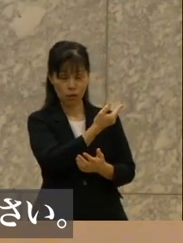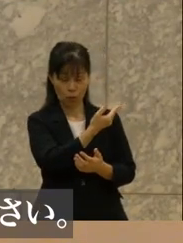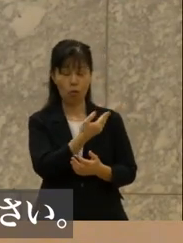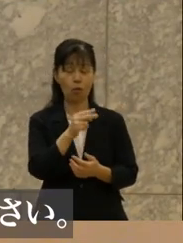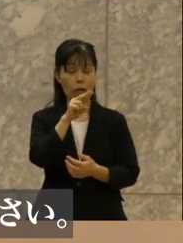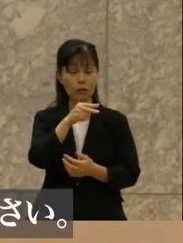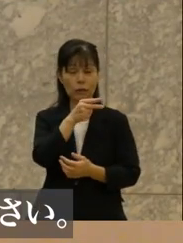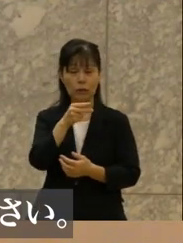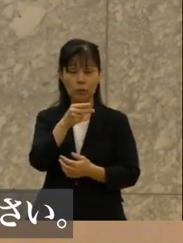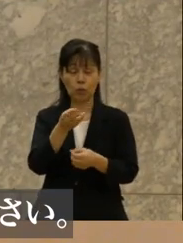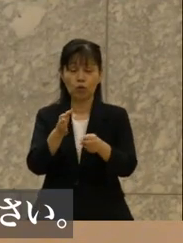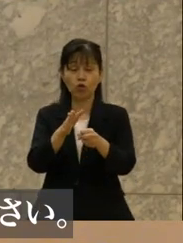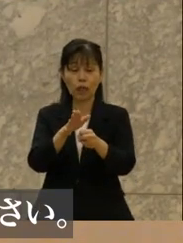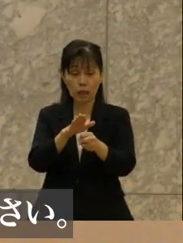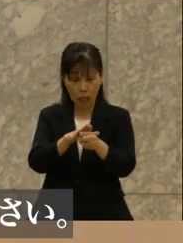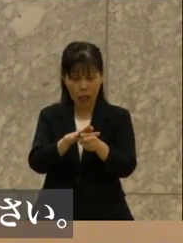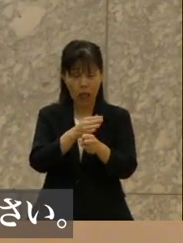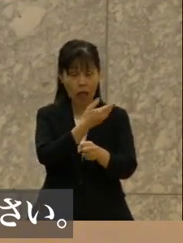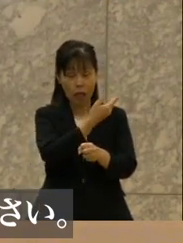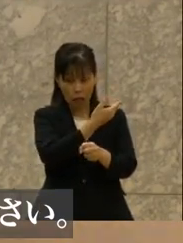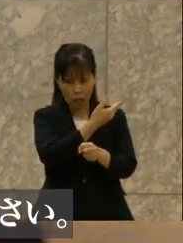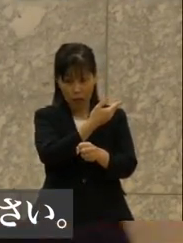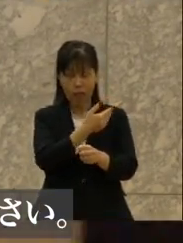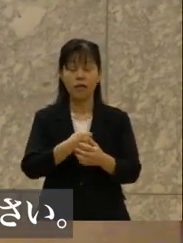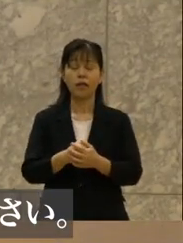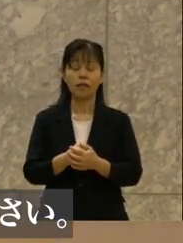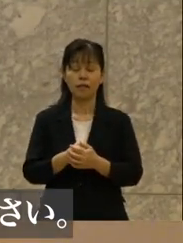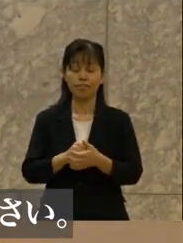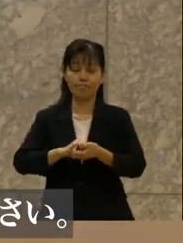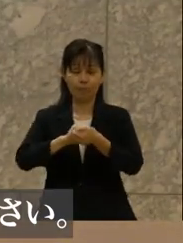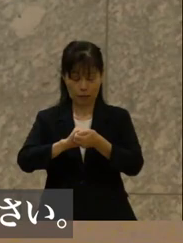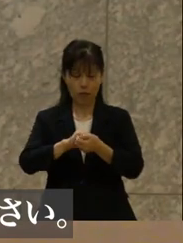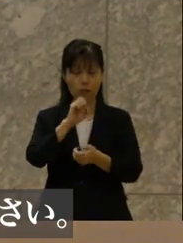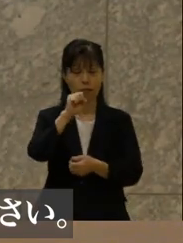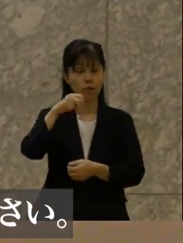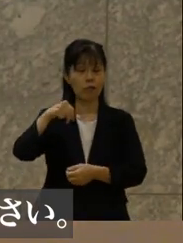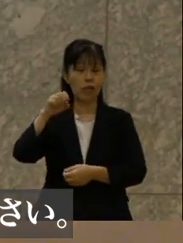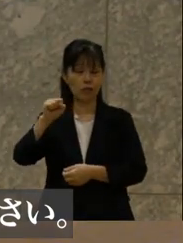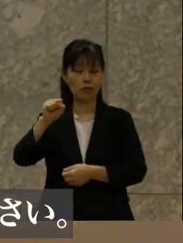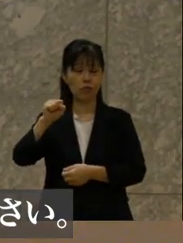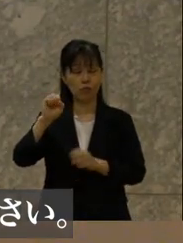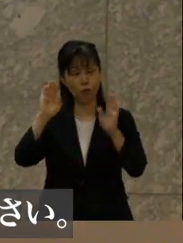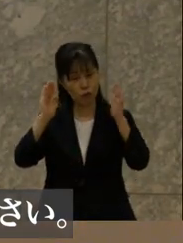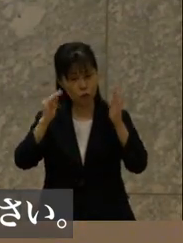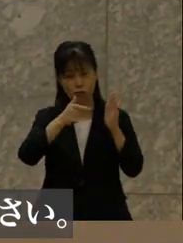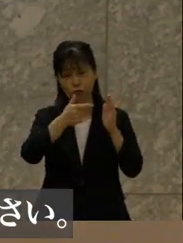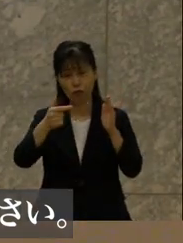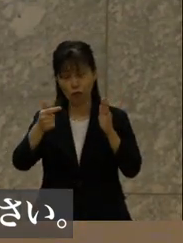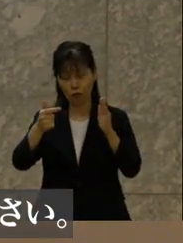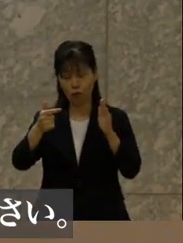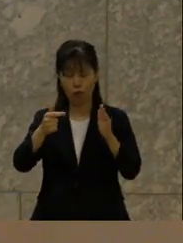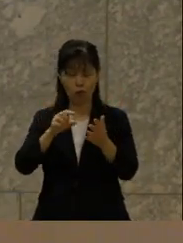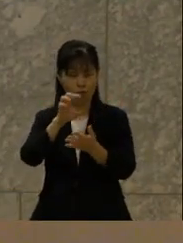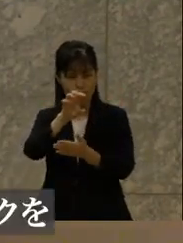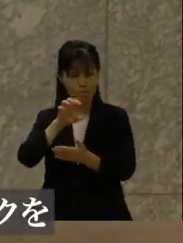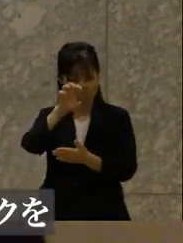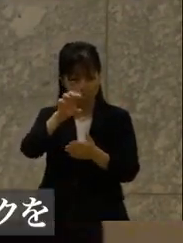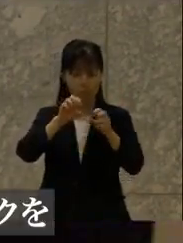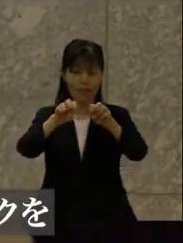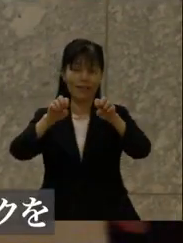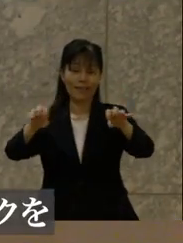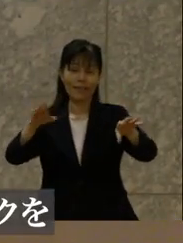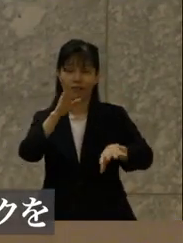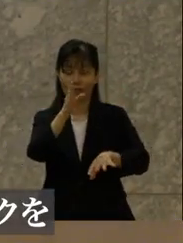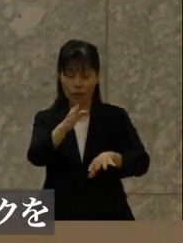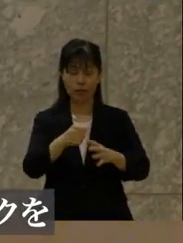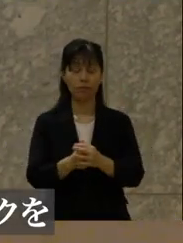フォワード2025をつけてぜひSNSで皆様のお力で発信してください皆